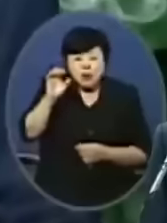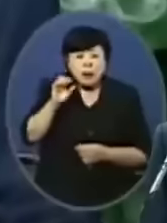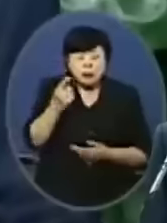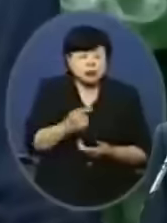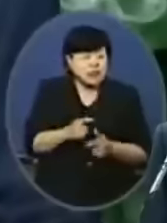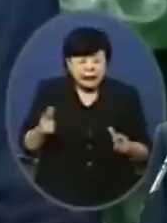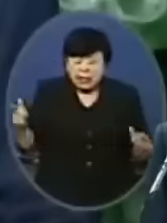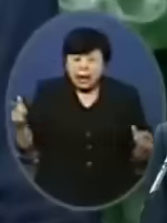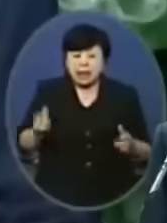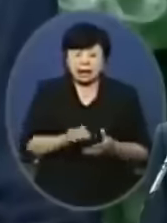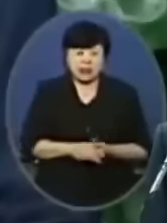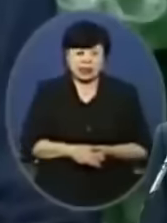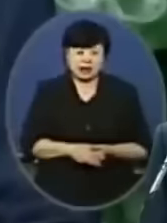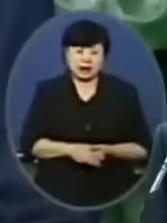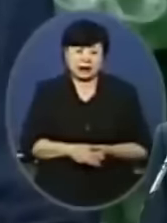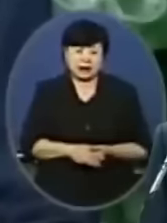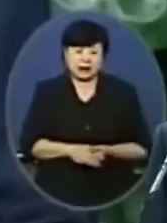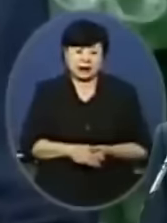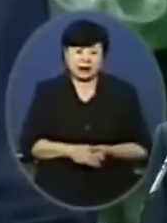오는데